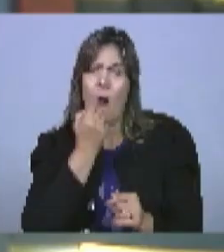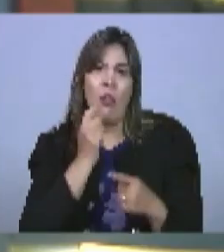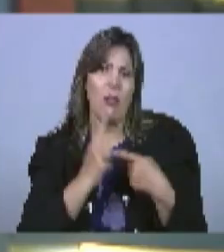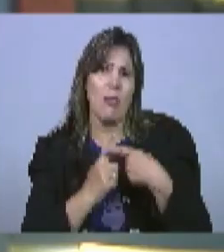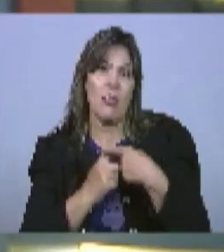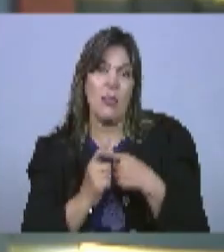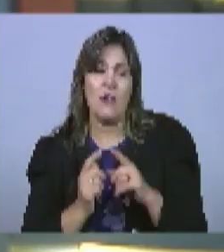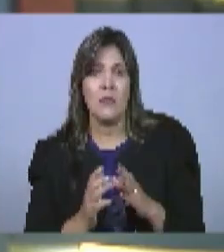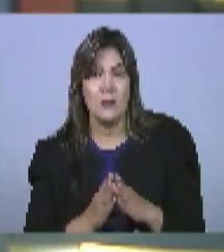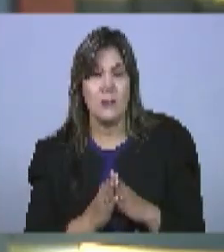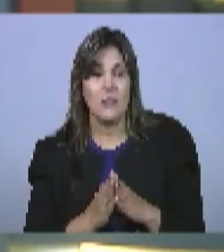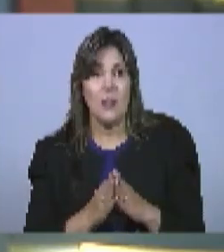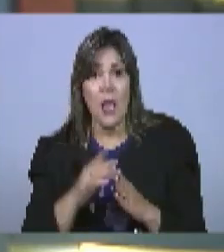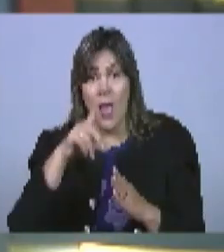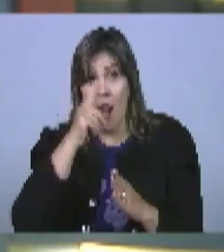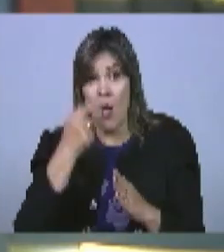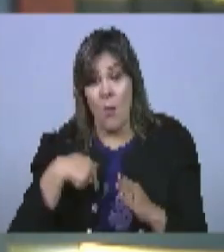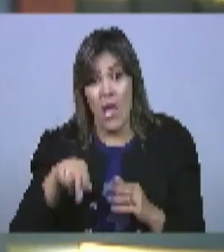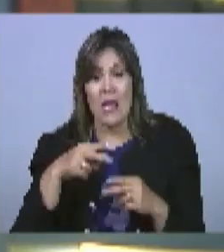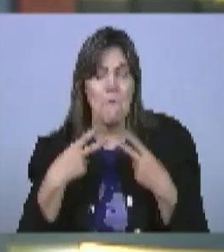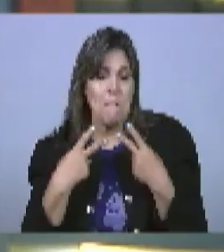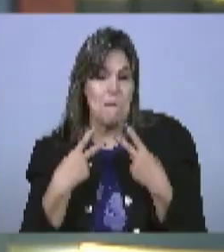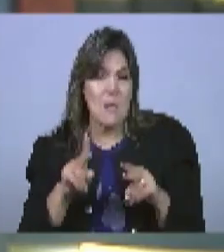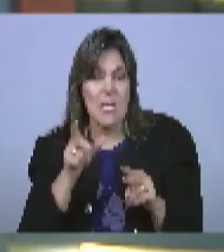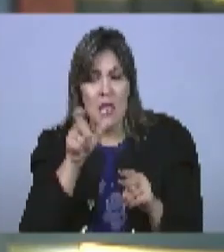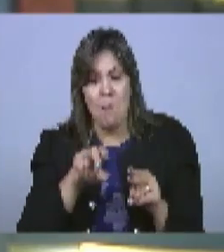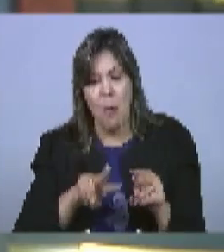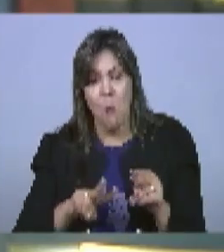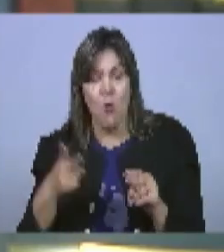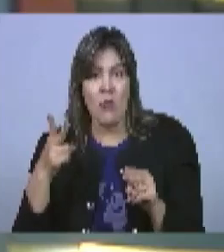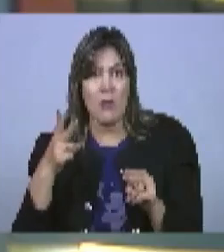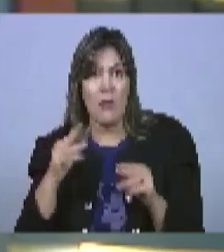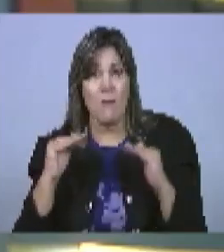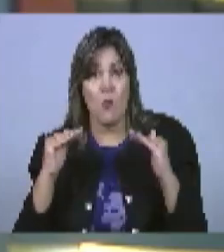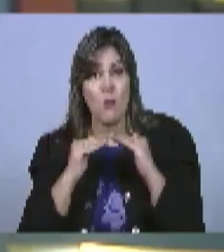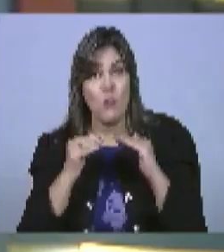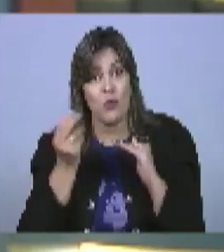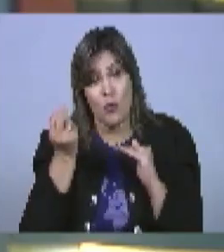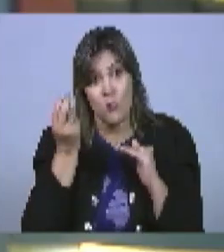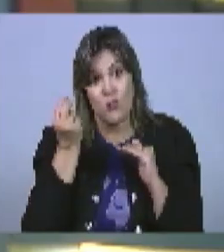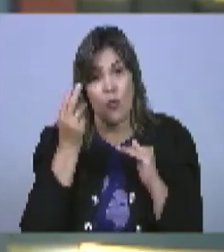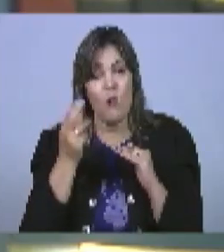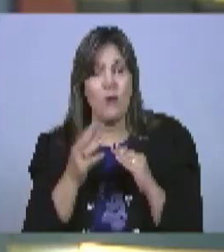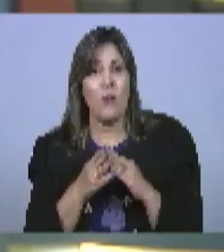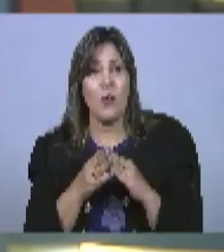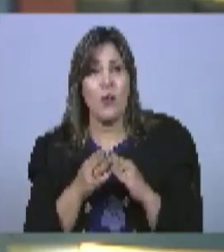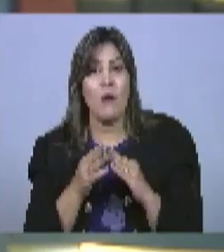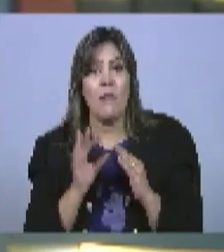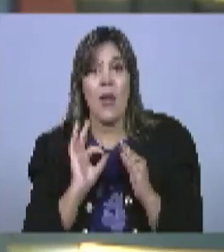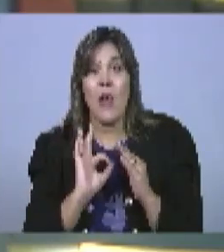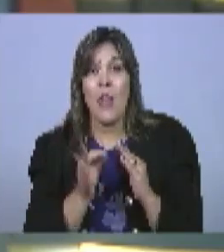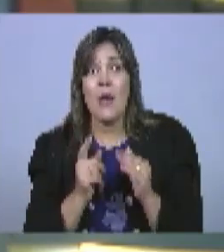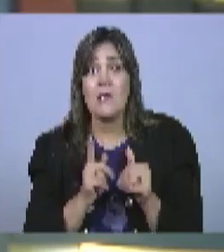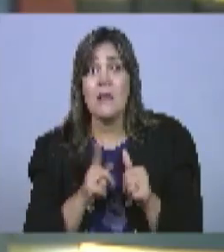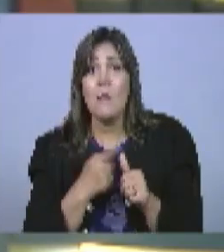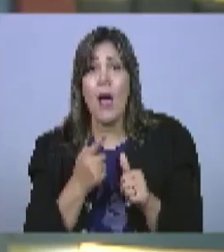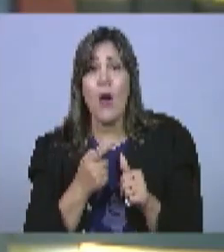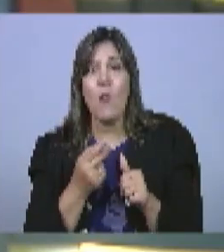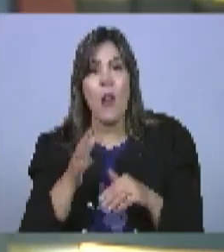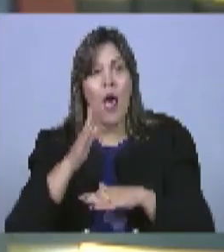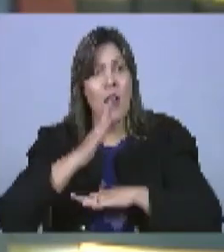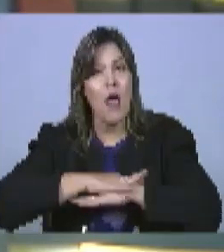خطا اذا كنا احنا بنقبل الاختلاف على المستوى الثقافي فمن باب اولى تحترم